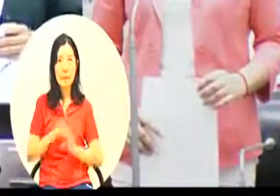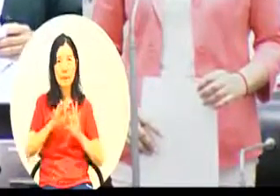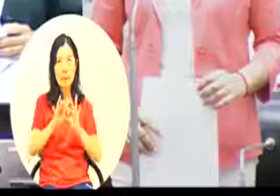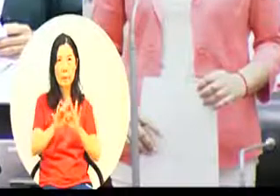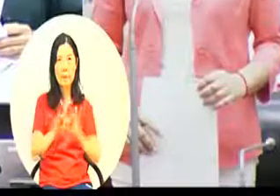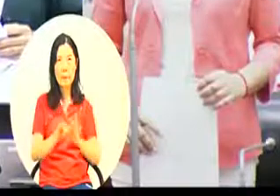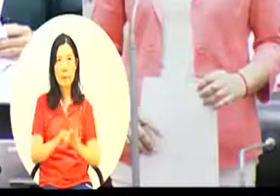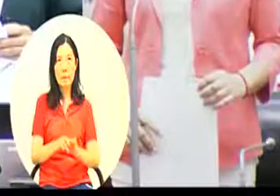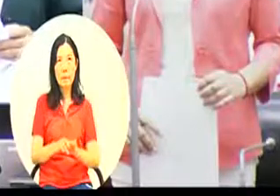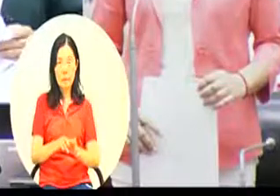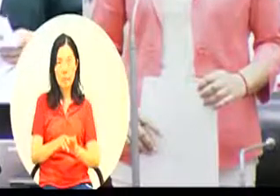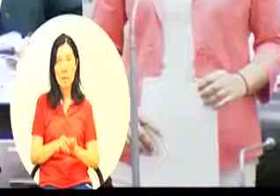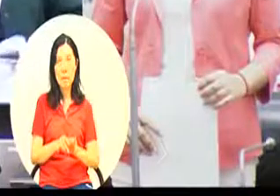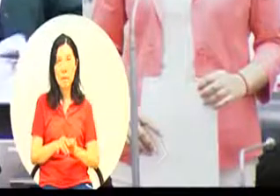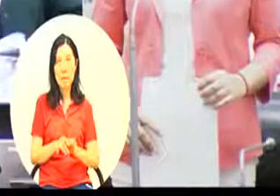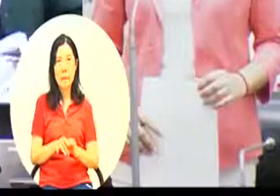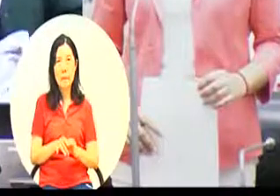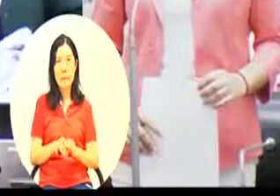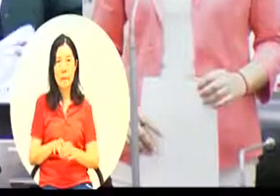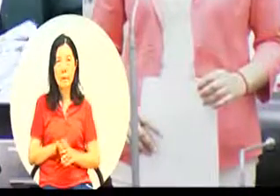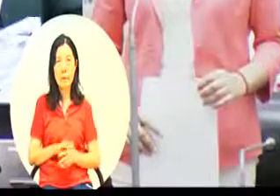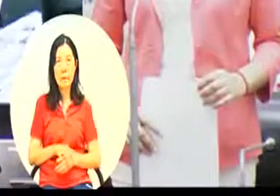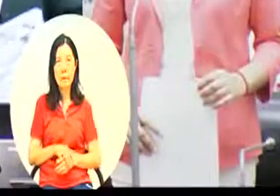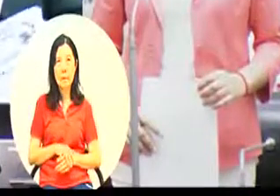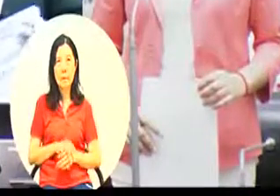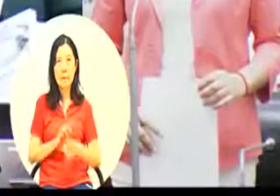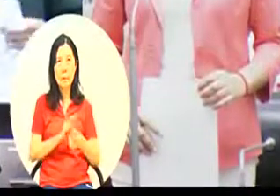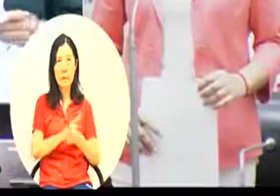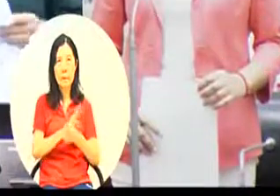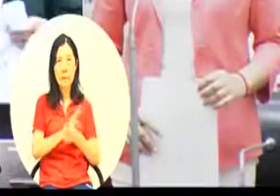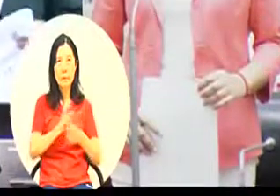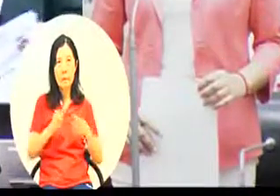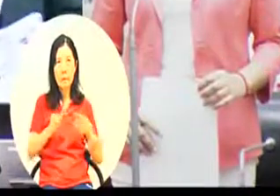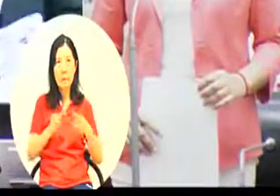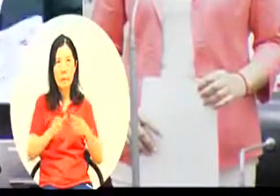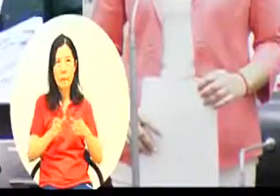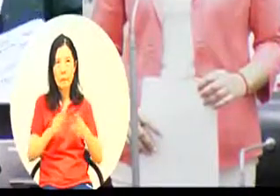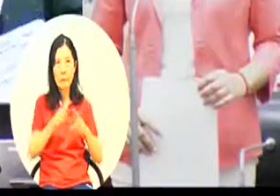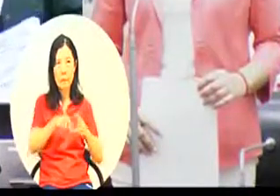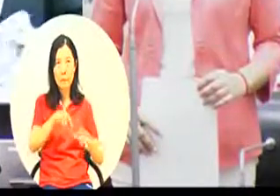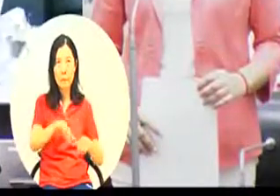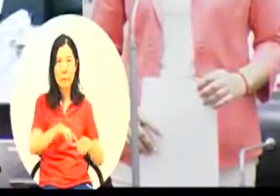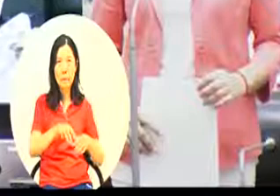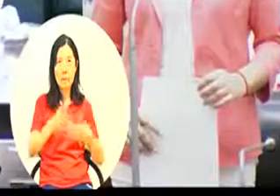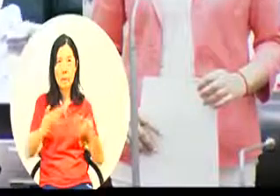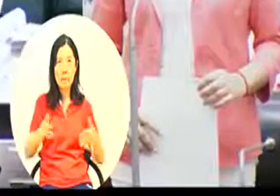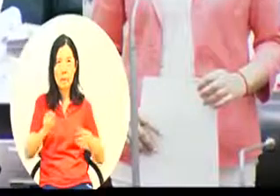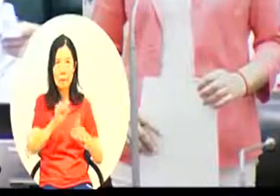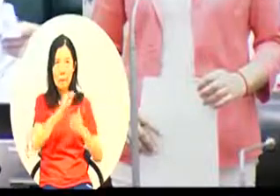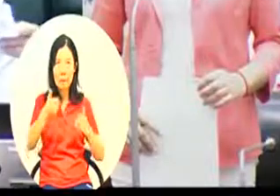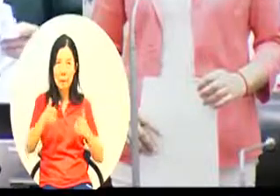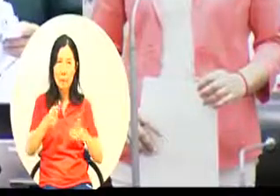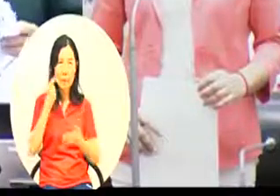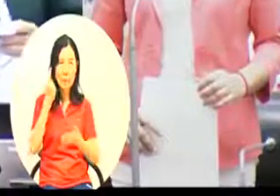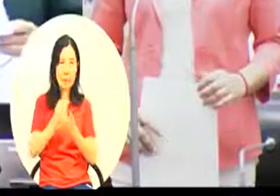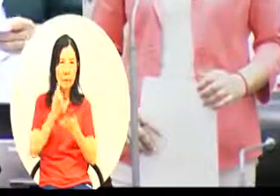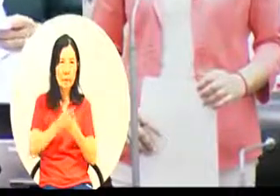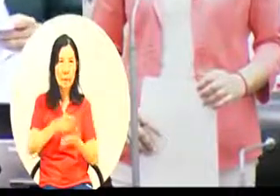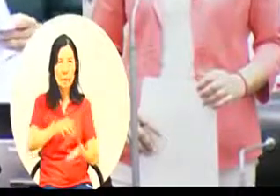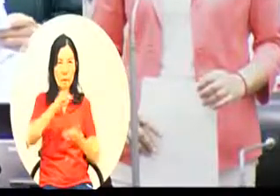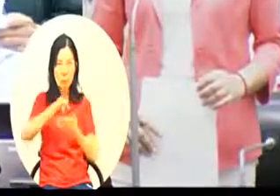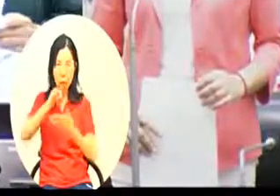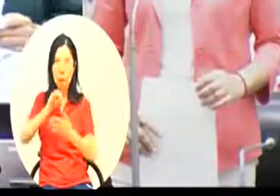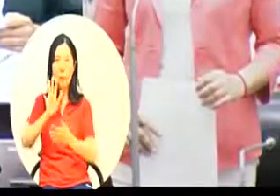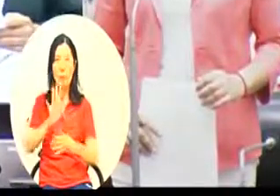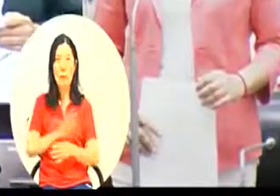们从来不放弃。我想我们林园区，我们很多的议员每一次都提到，那